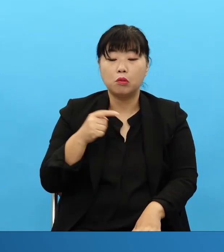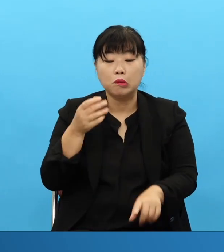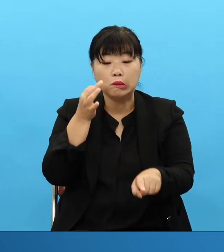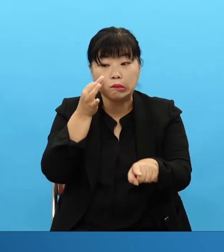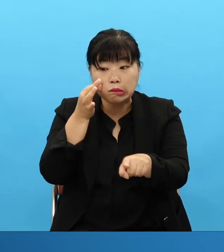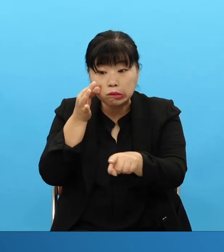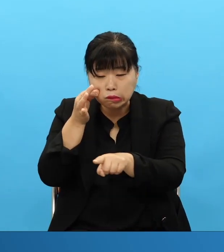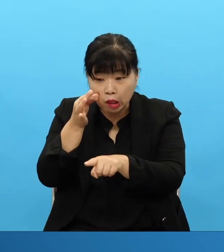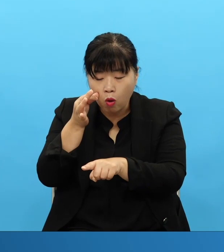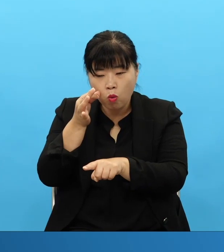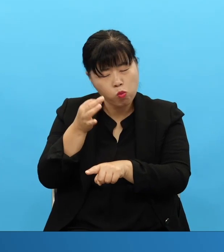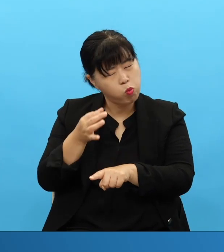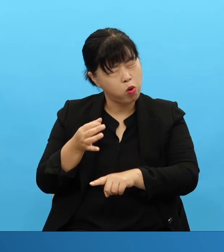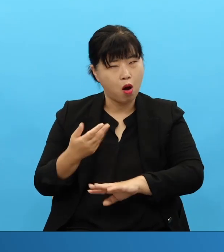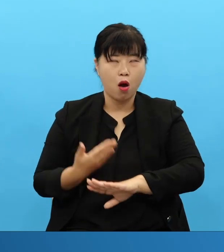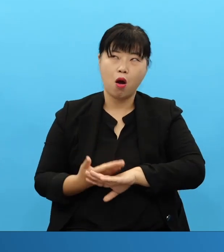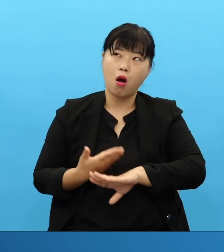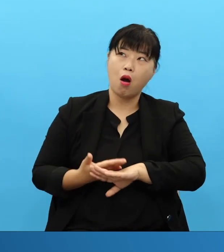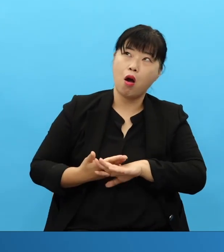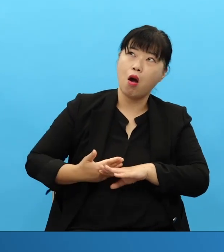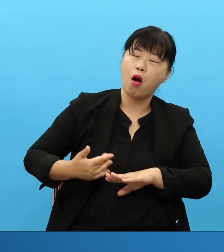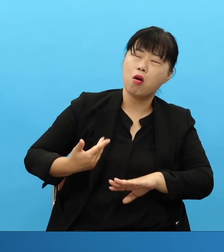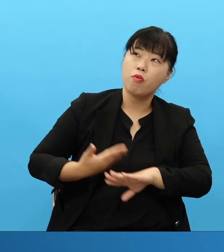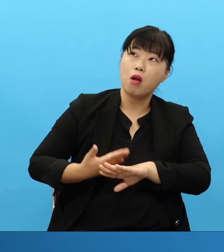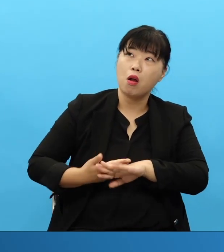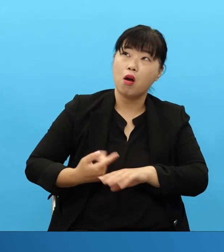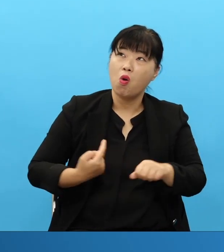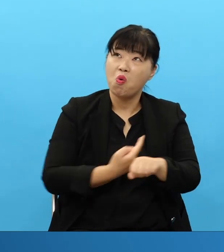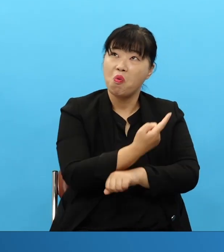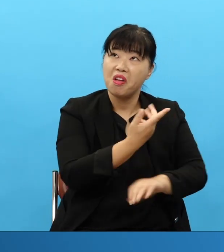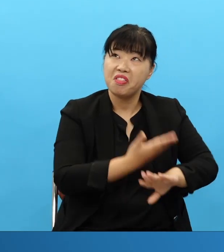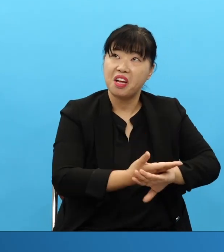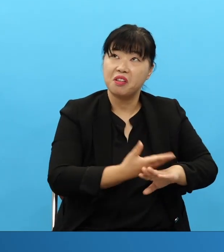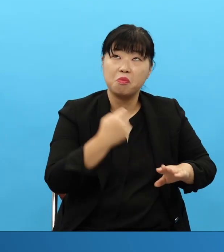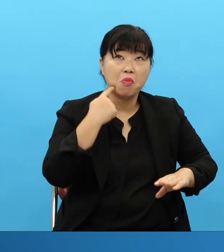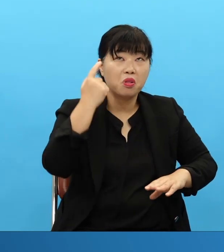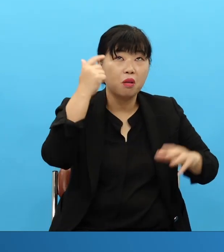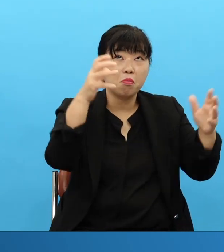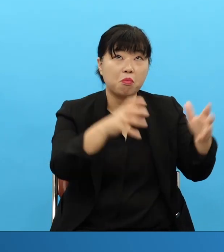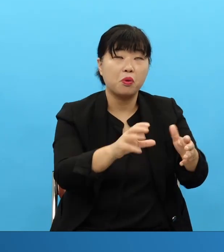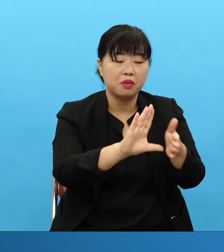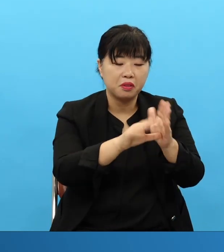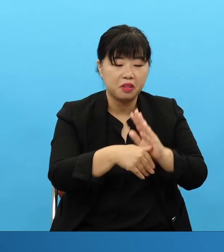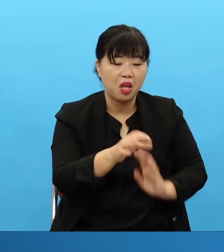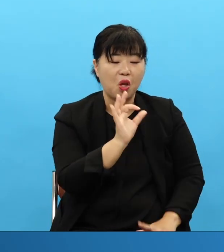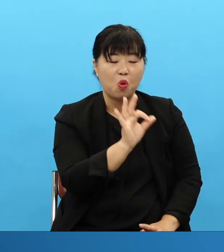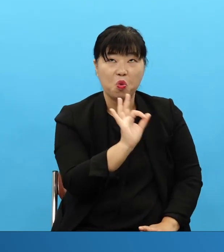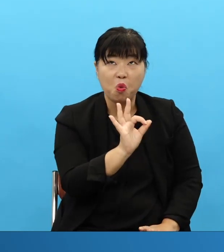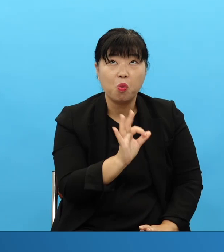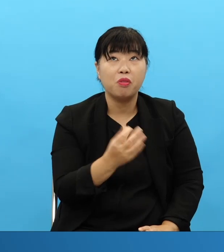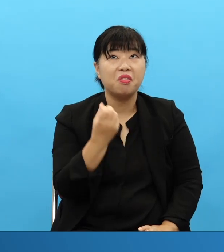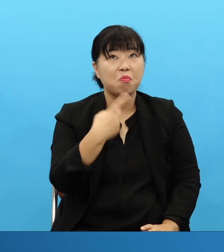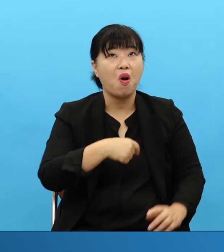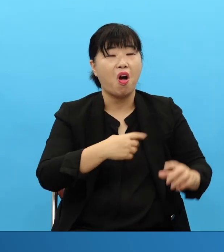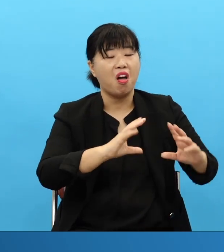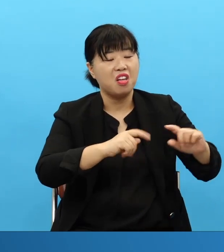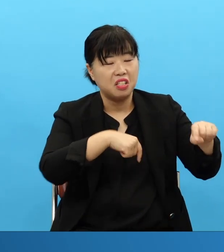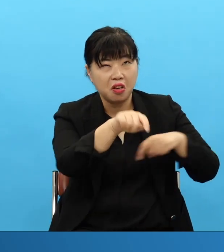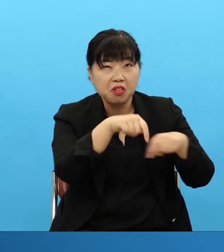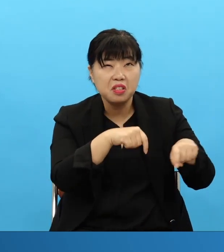얘기하고 그것밖에 없어요. You don't know very well, but every time they gather, they talk about money, they talk about politics. 어디에 장로님들이 모여가지고